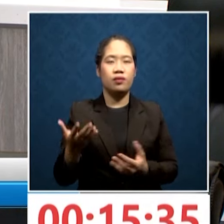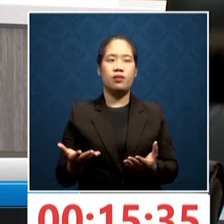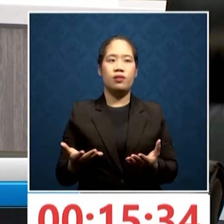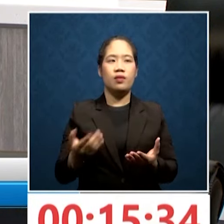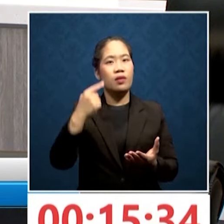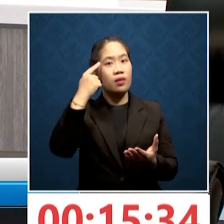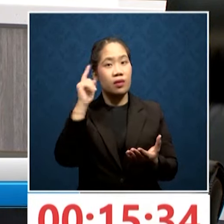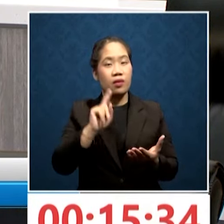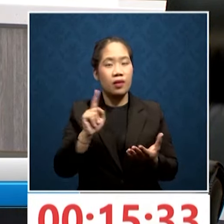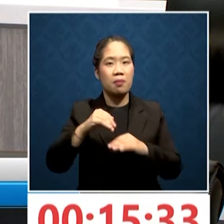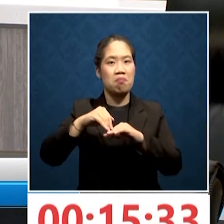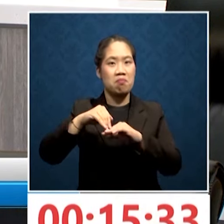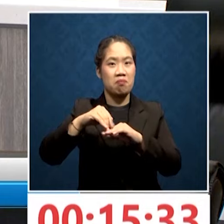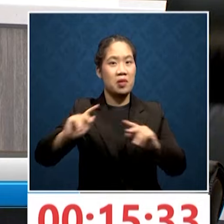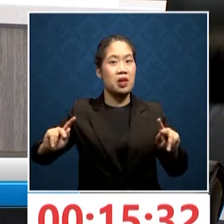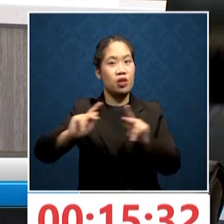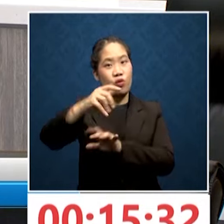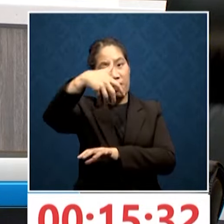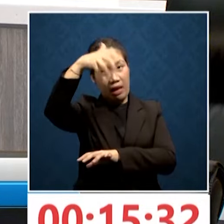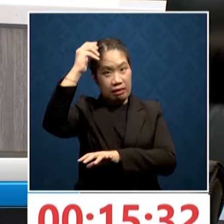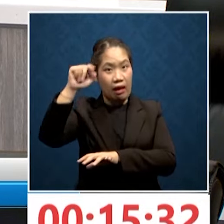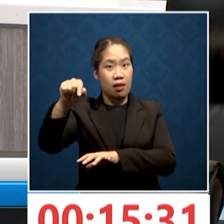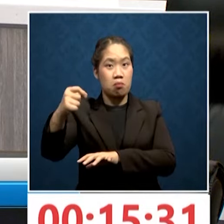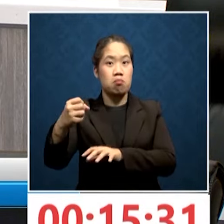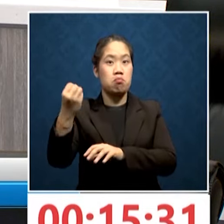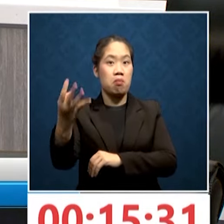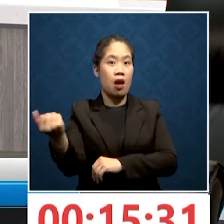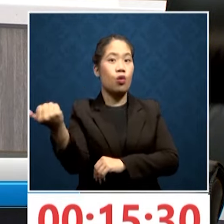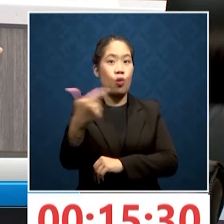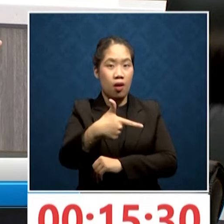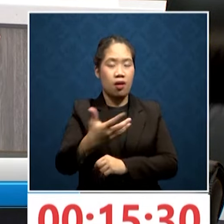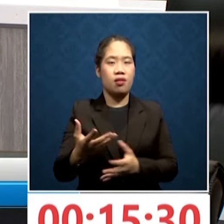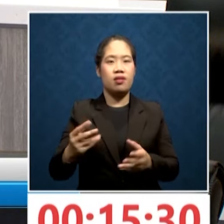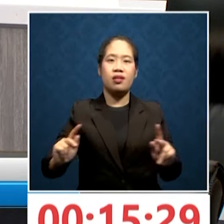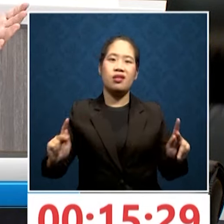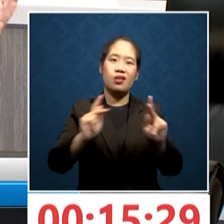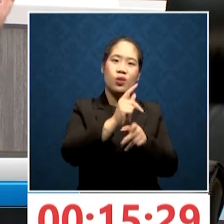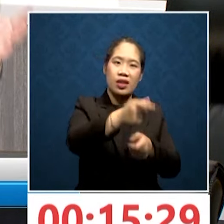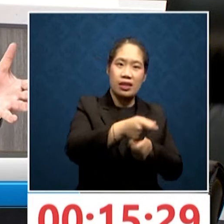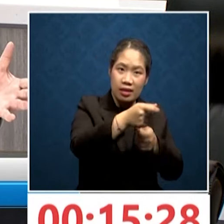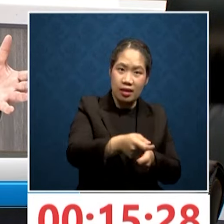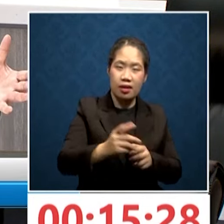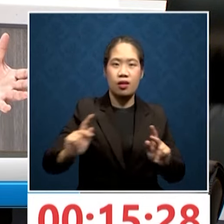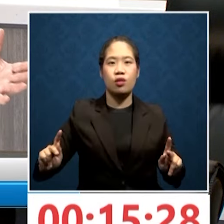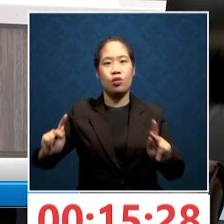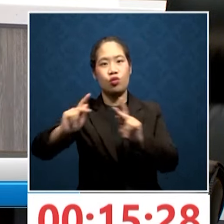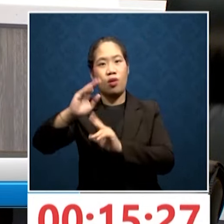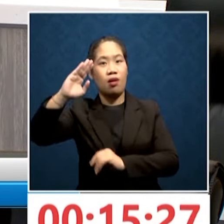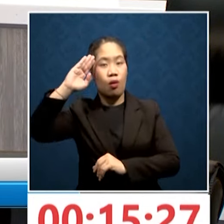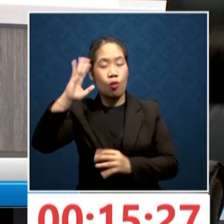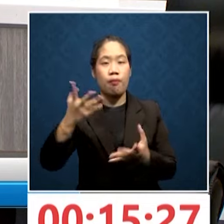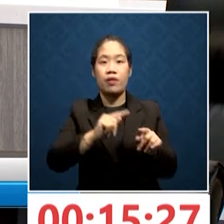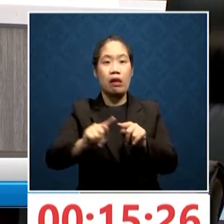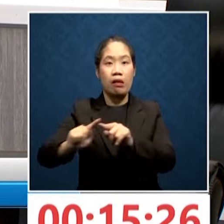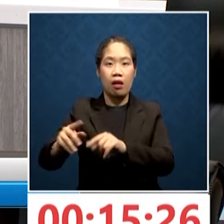56.19% มากกว่ากระทรวงมหาดไทยที่ท่านประธานเคยรับราชการมากกว่ากระทรวงเกษตรมากกว่ากระทรวงกลาโหมแต่ว่า